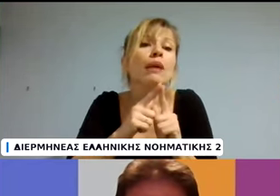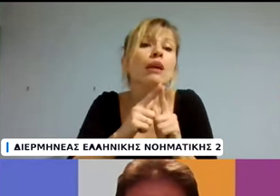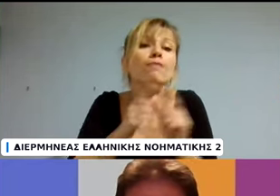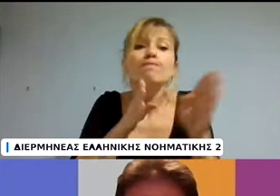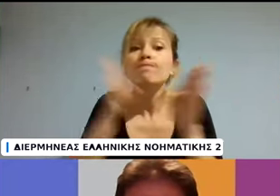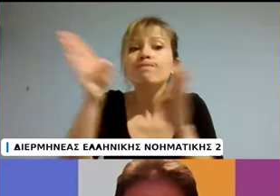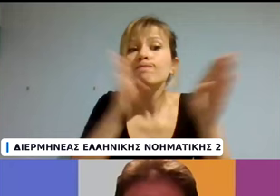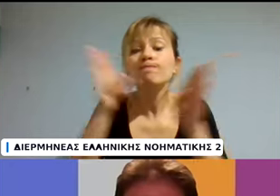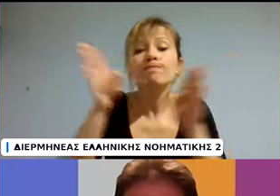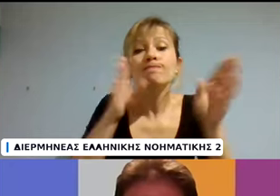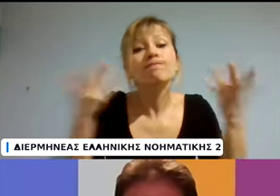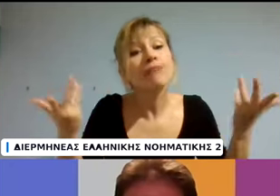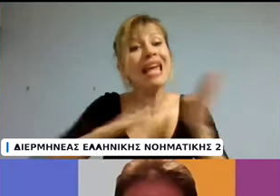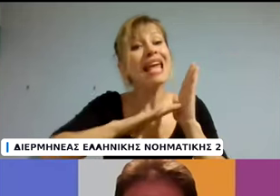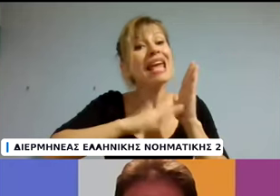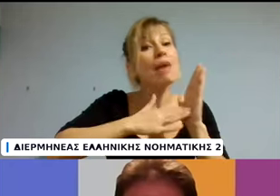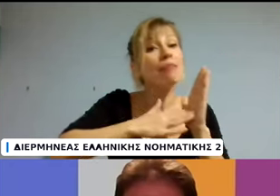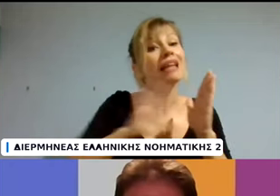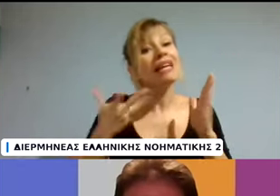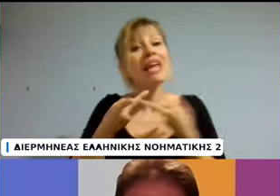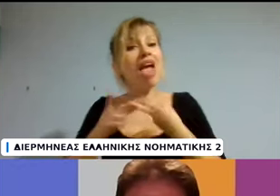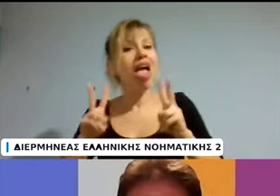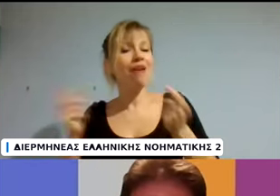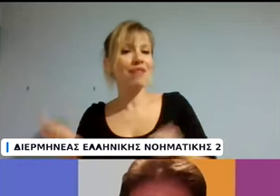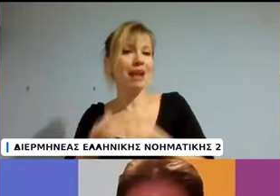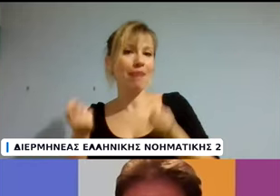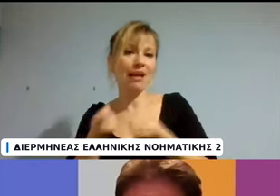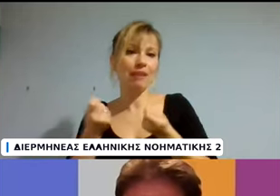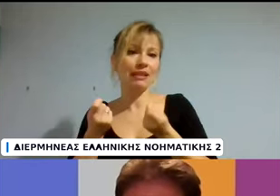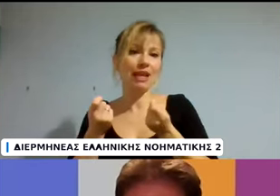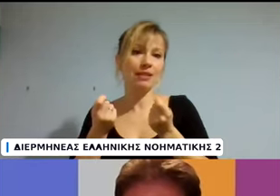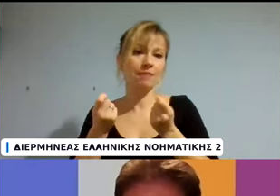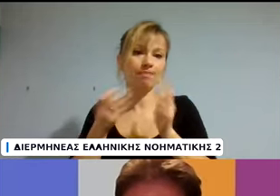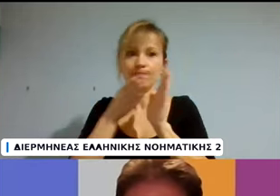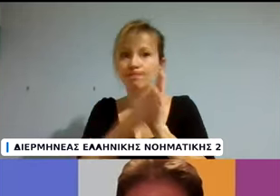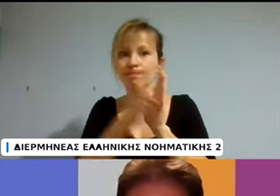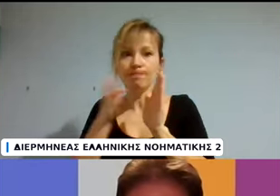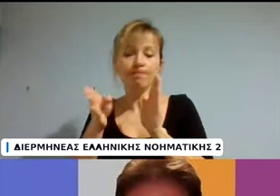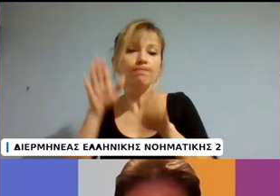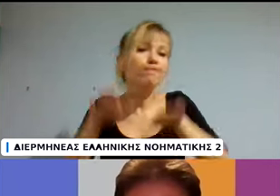Το αν θα είμαστε υπάλληλοι, αν θα είμαστε ελεύθεροι επαγγελματίες, πολλές φορές έχει και μία